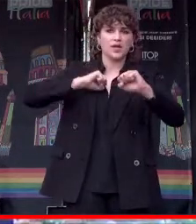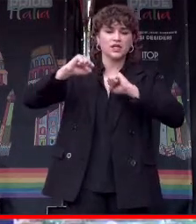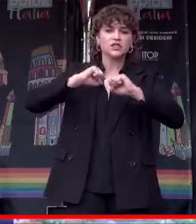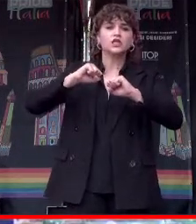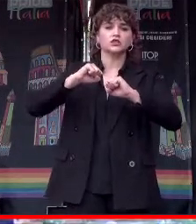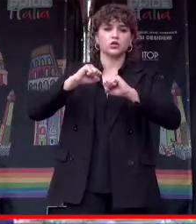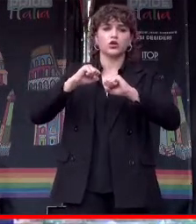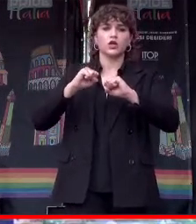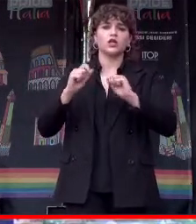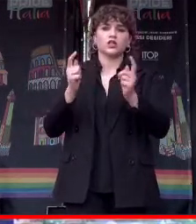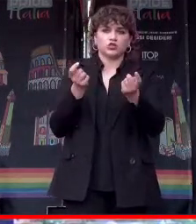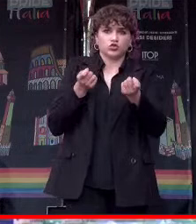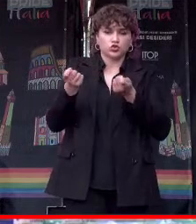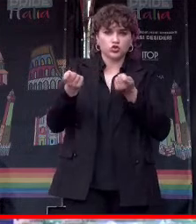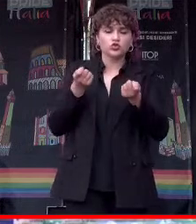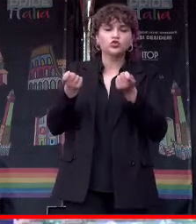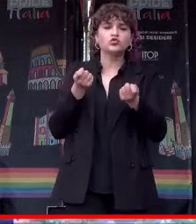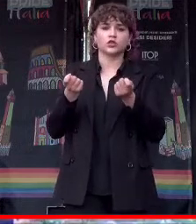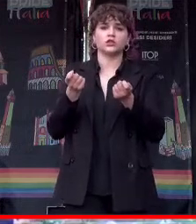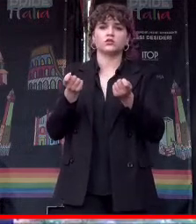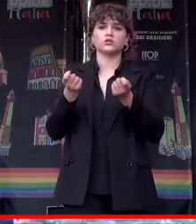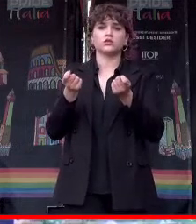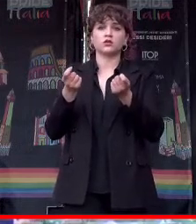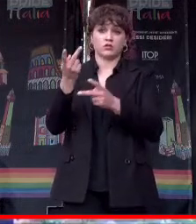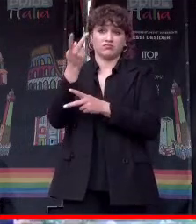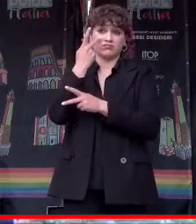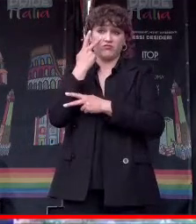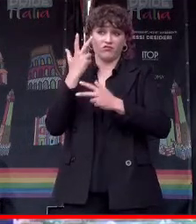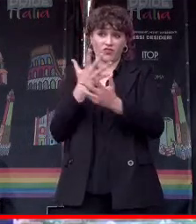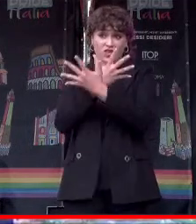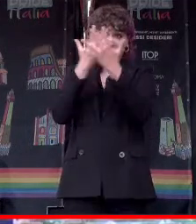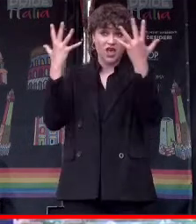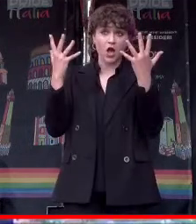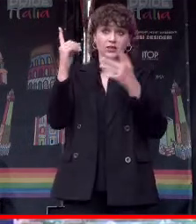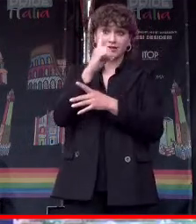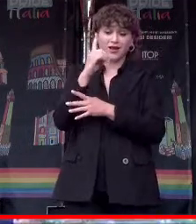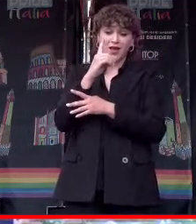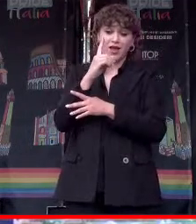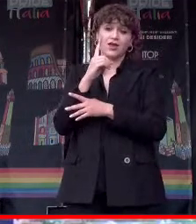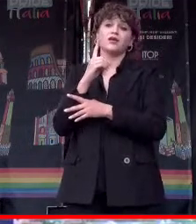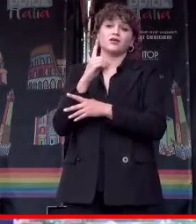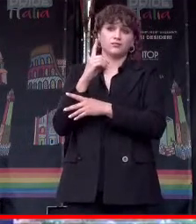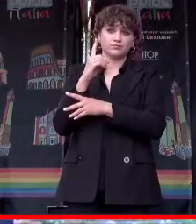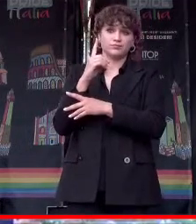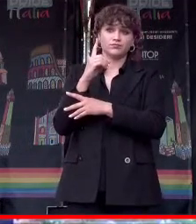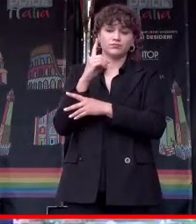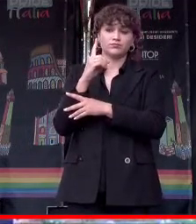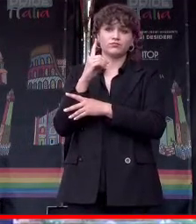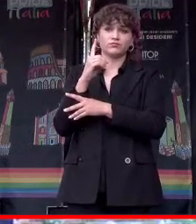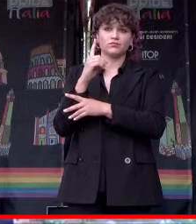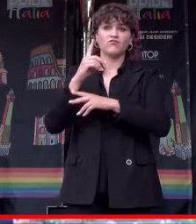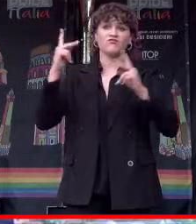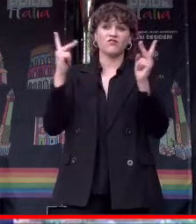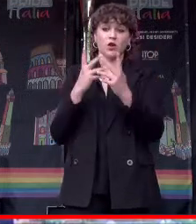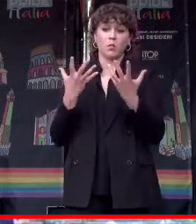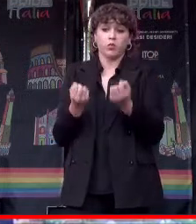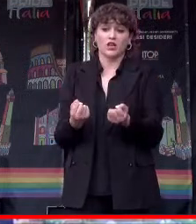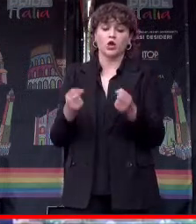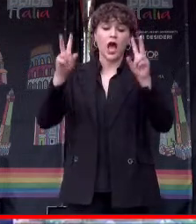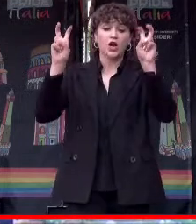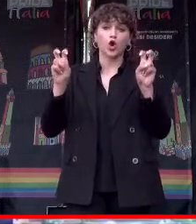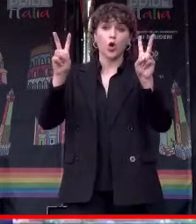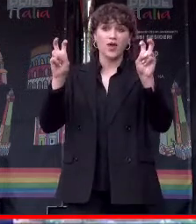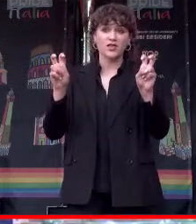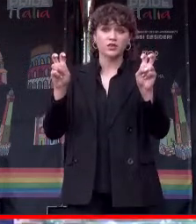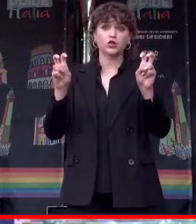ma è evidente quello che dicevate, lo diceva Daniele, c'è poco da girarci intorno. Accanto a un tema che ha a che